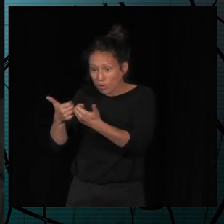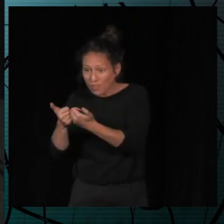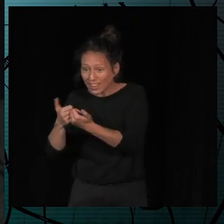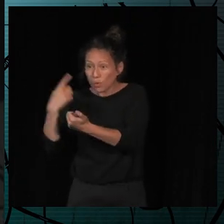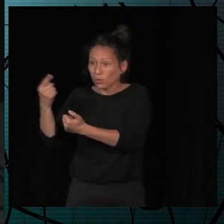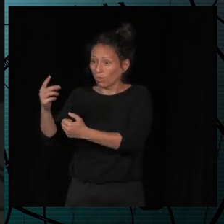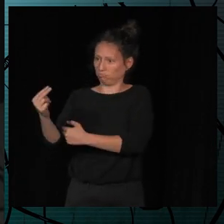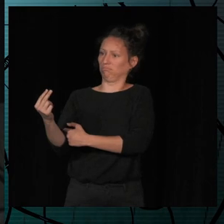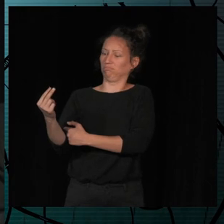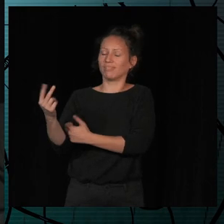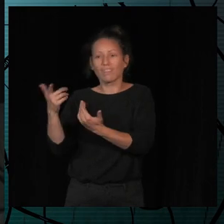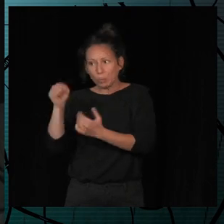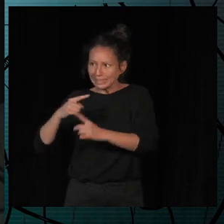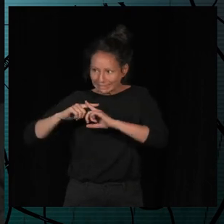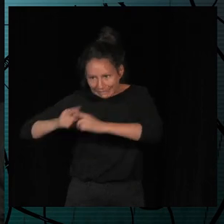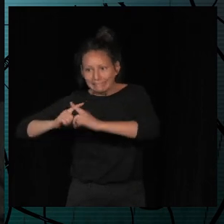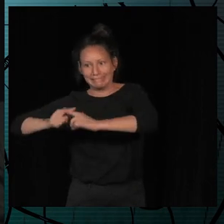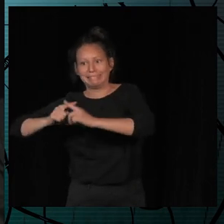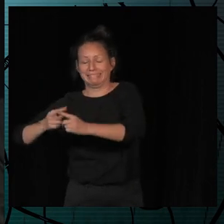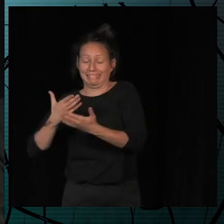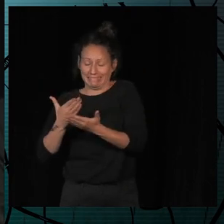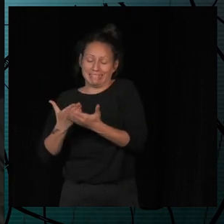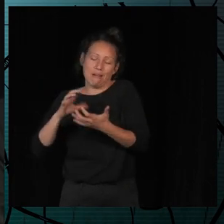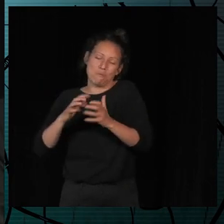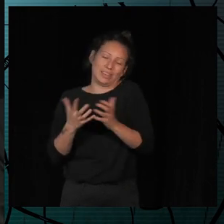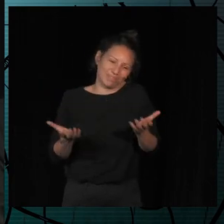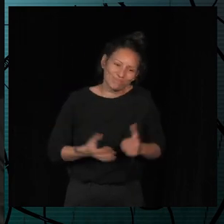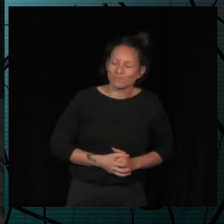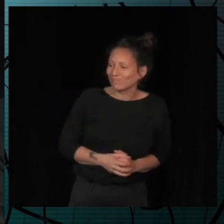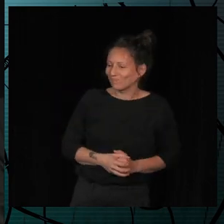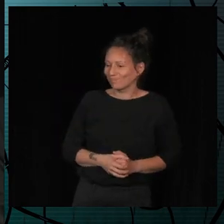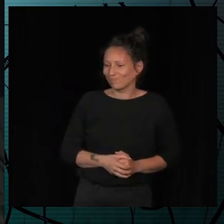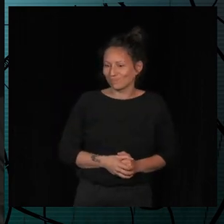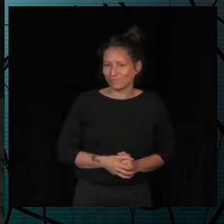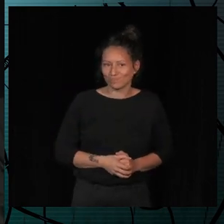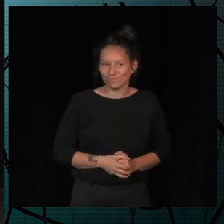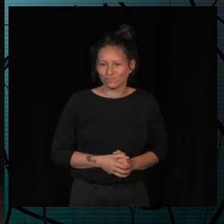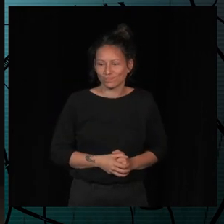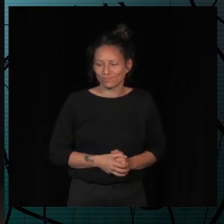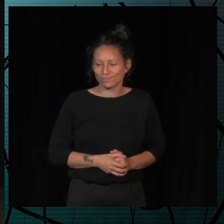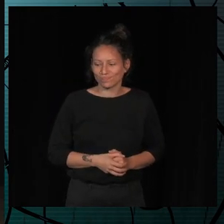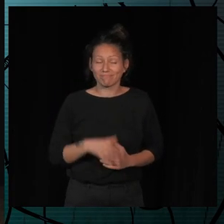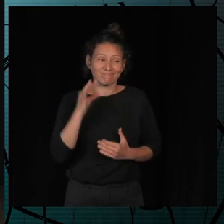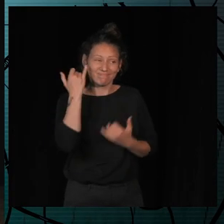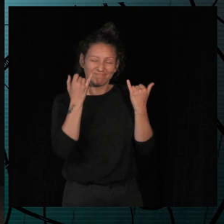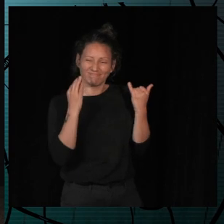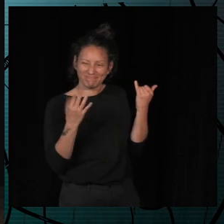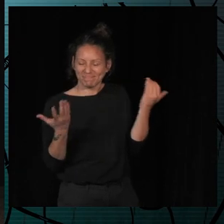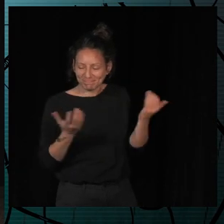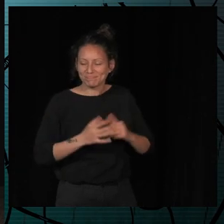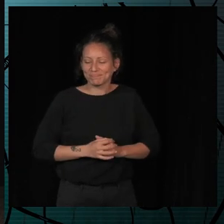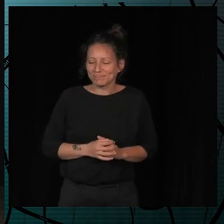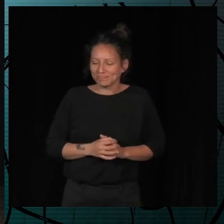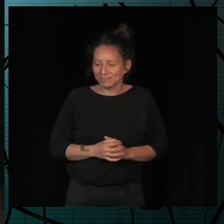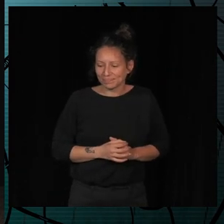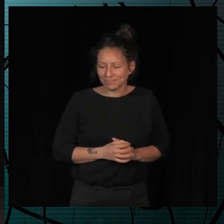à la moindre petite enquête ou recherche c'est ça qui est compliqué s ouis j'imagine je je je voudrais revenir sur une chose